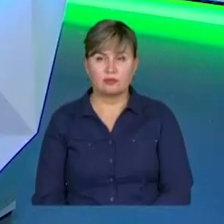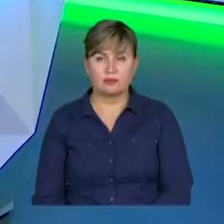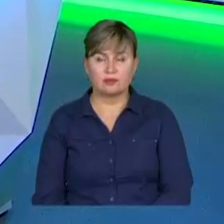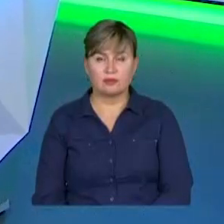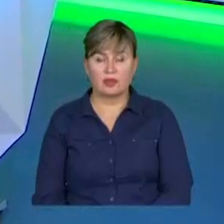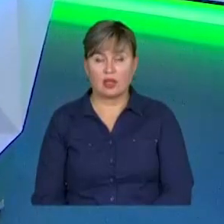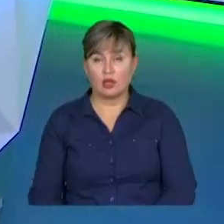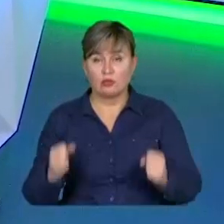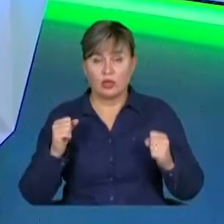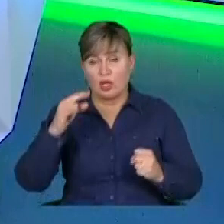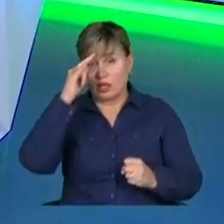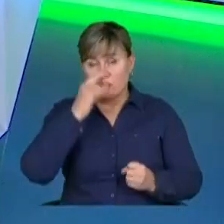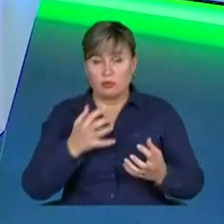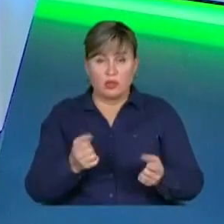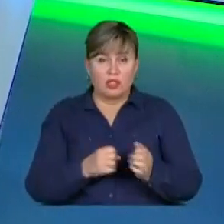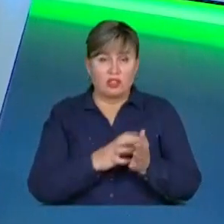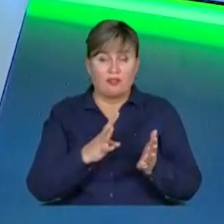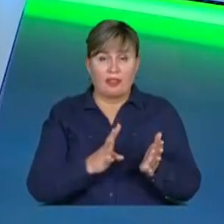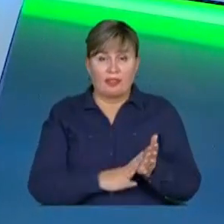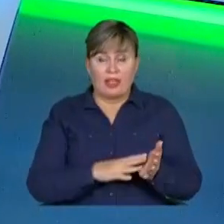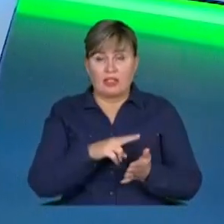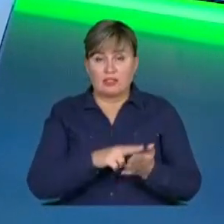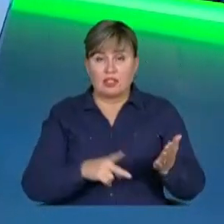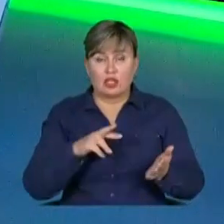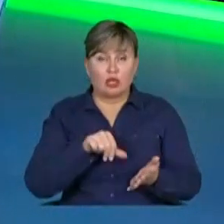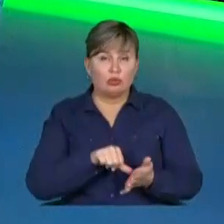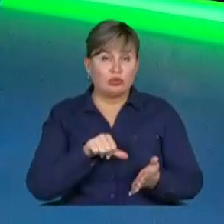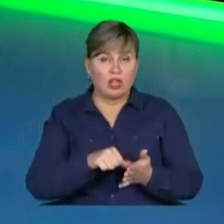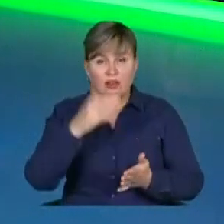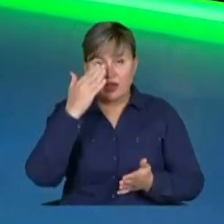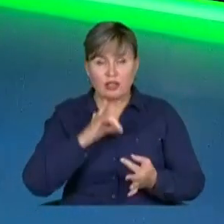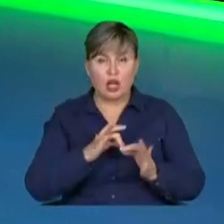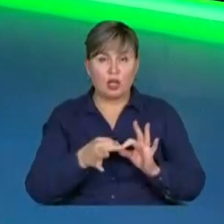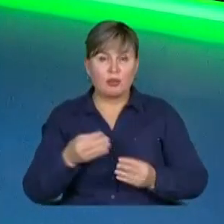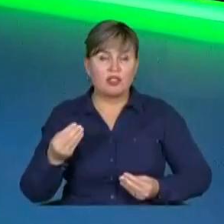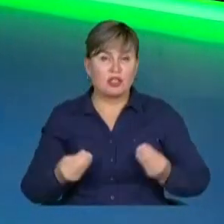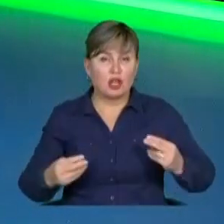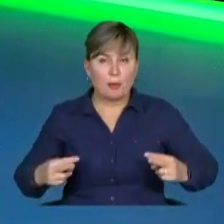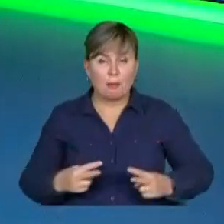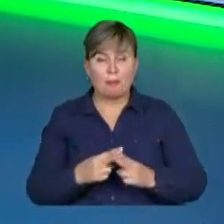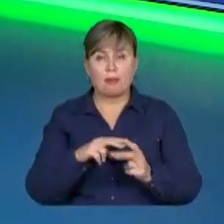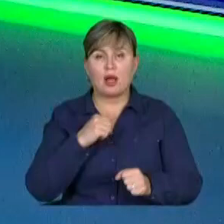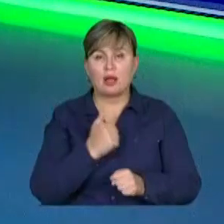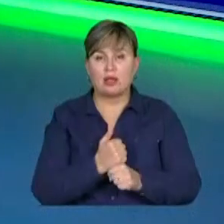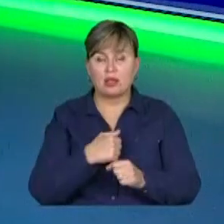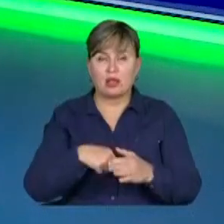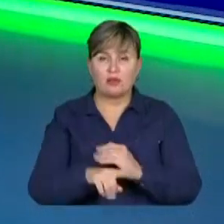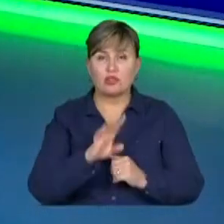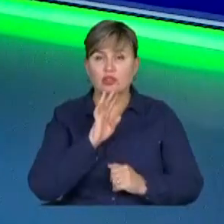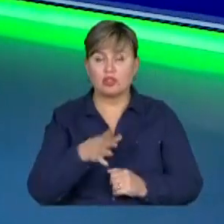В спорте. Казахстан завоевал 19 лицензий для участия в летних Олимпийских играх в Париже. На главных стартах